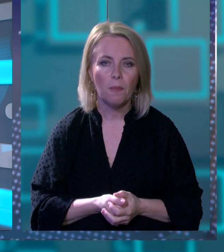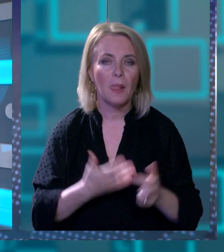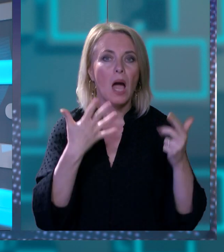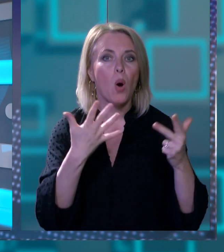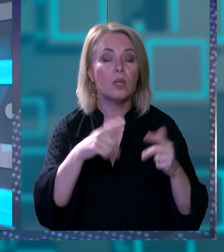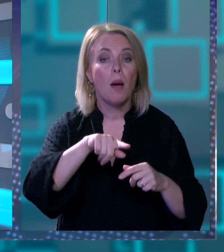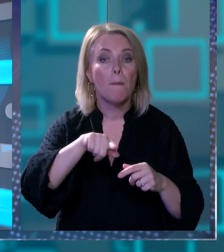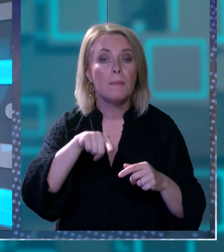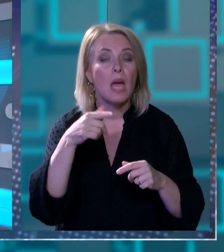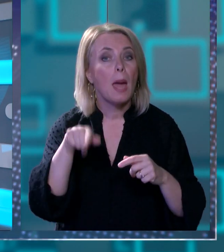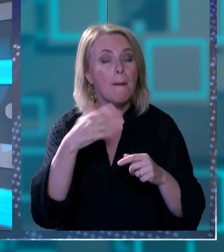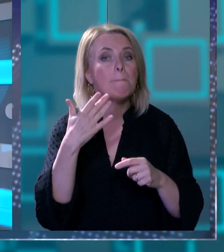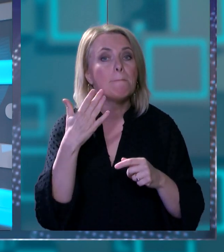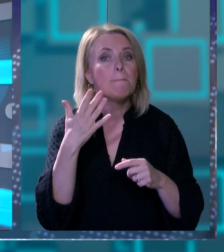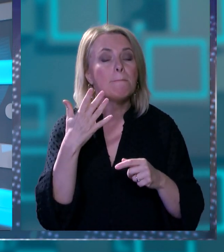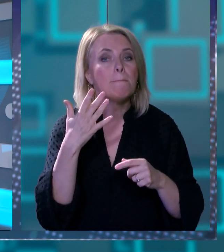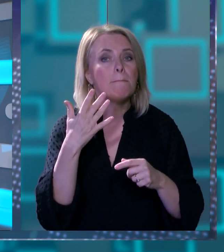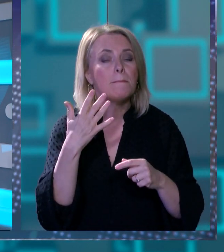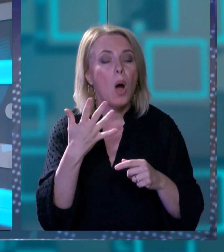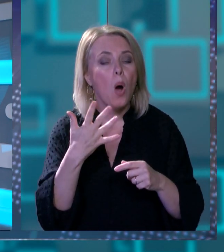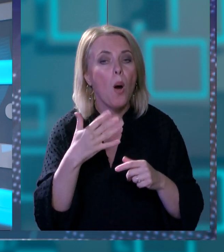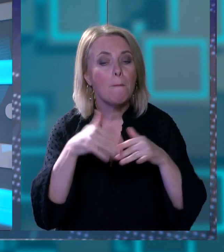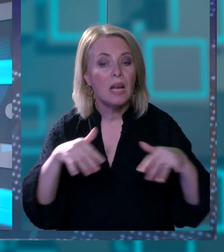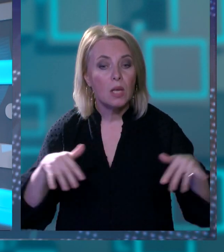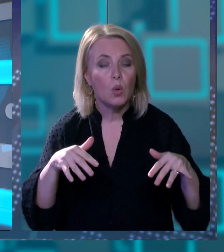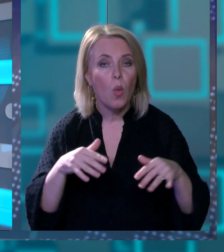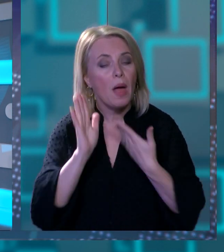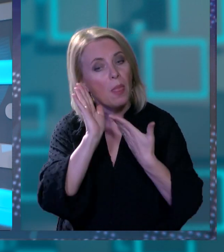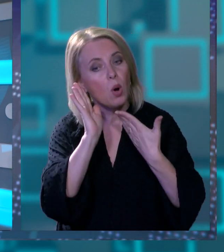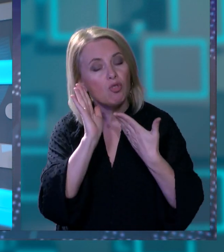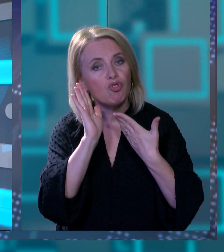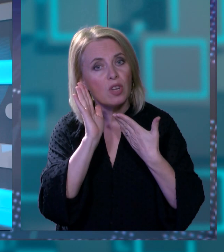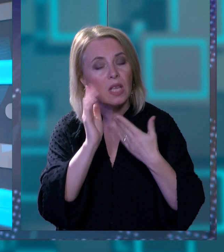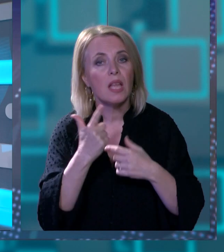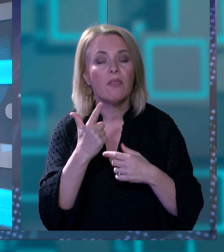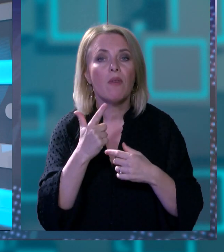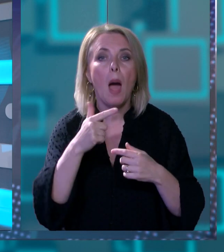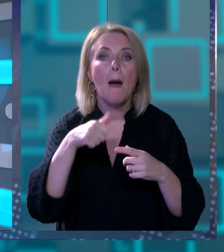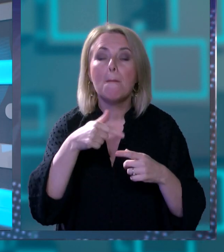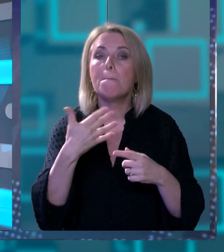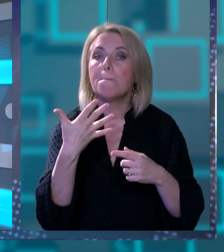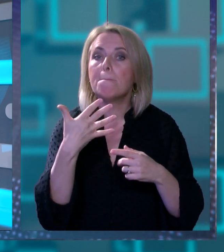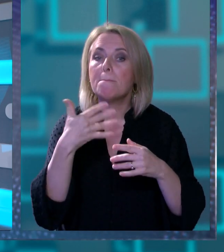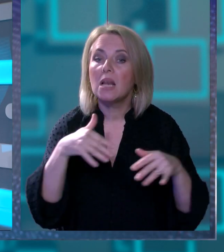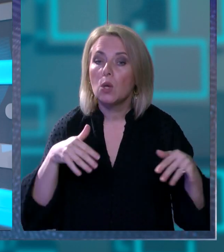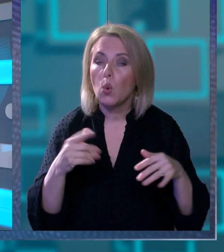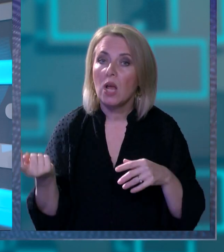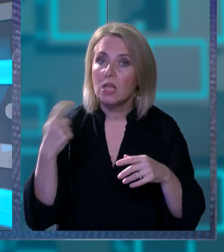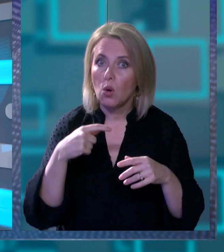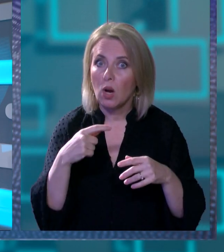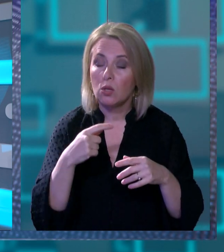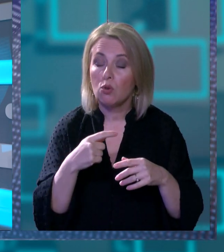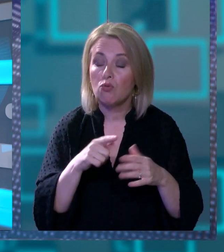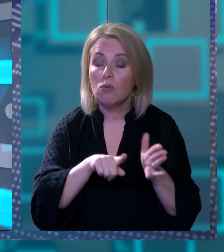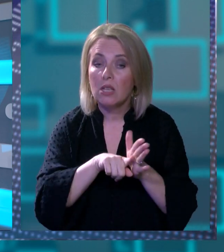Skoro 8,5 milijuna noćenja i 2 milijuna dolazaka. Turistički su to rezultati na području cijele županije koji su predstavljeni na sjednici